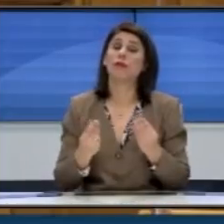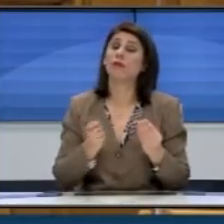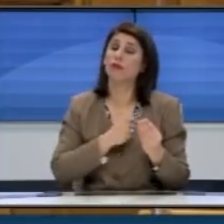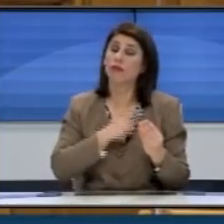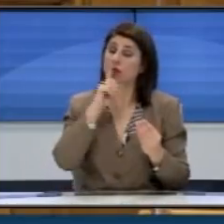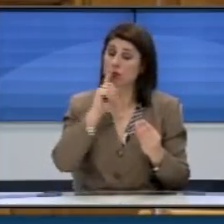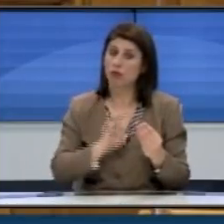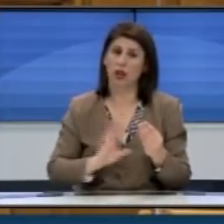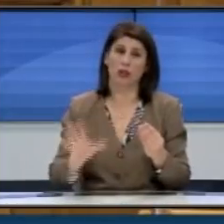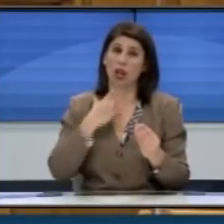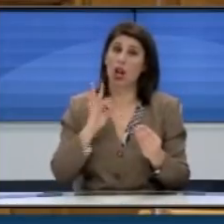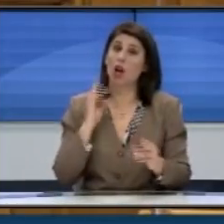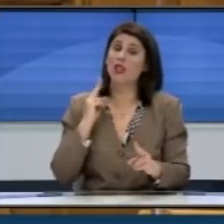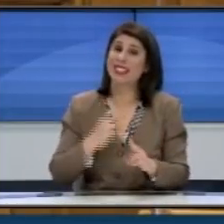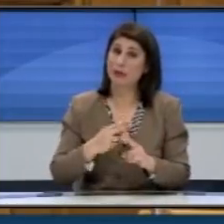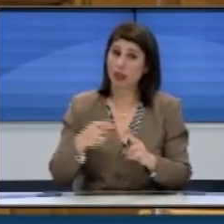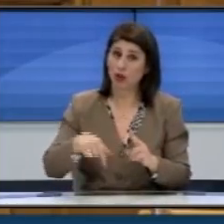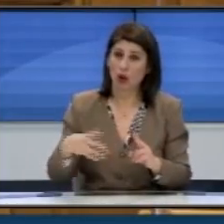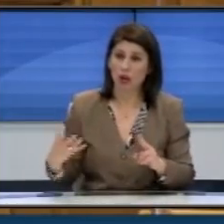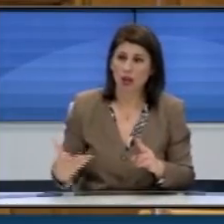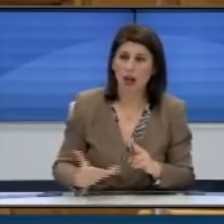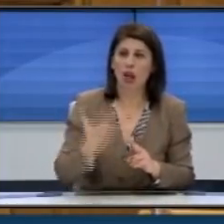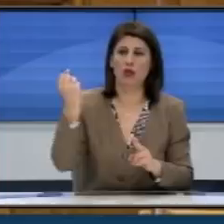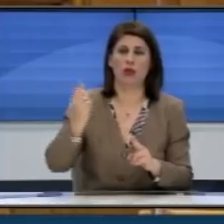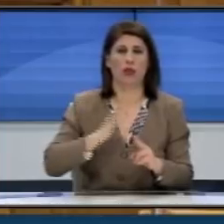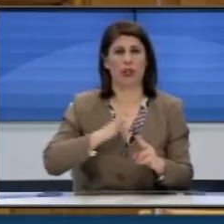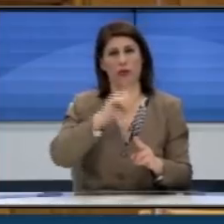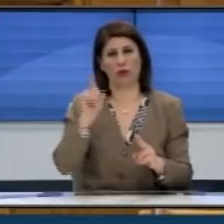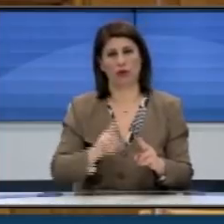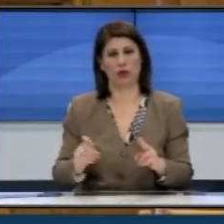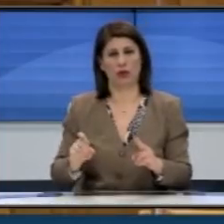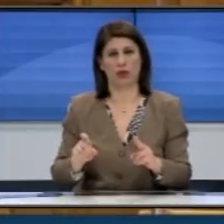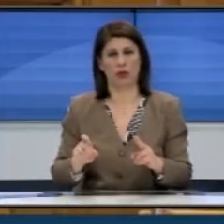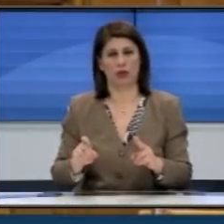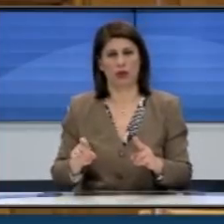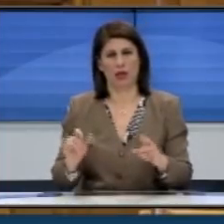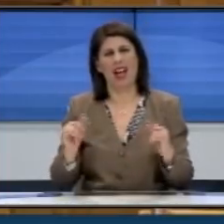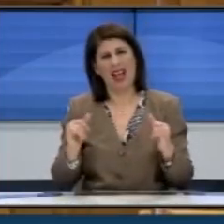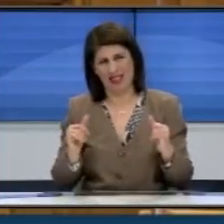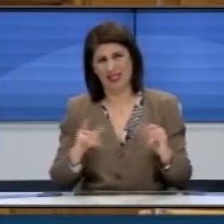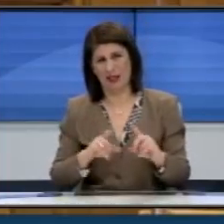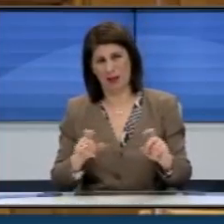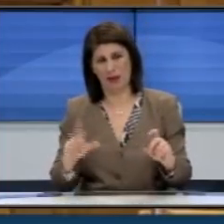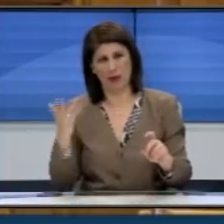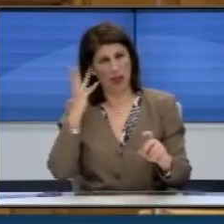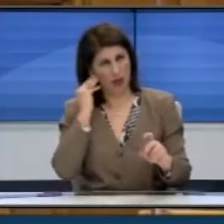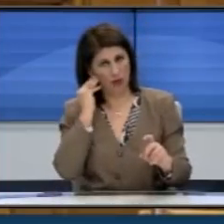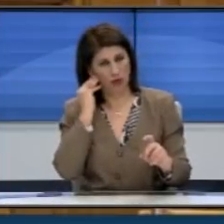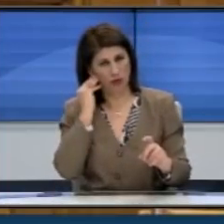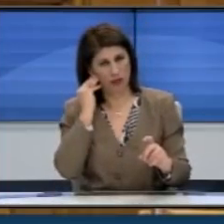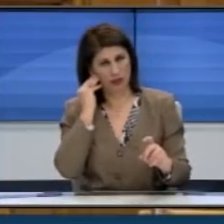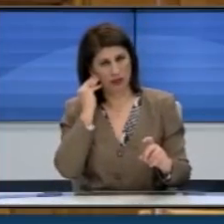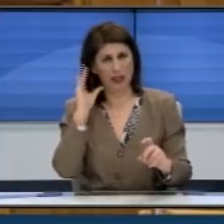επιβεβλημένο, γιατί τώρα το κρίσιμο είναι να σωθούν ανθρώπινες ζωές. Αστεία πράγματα τα όσα ακούγονται